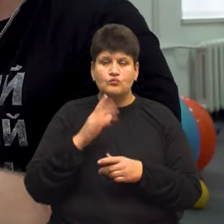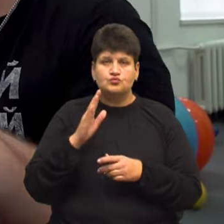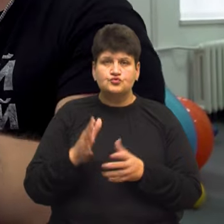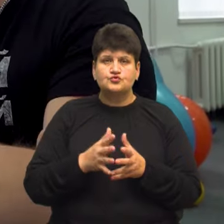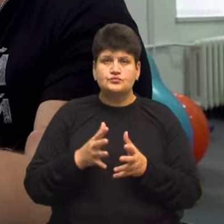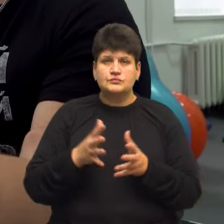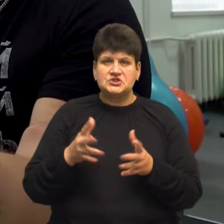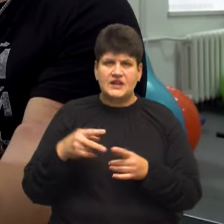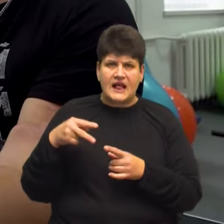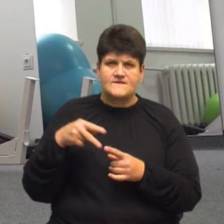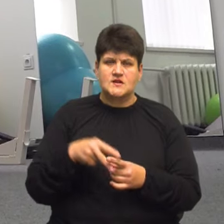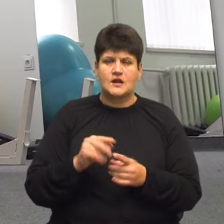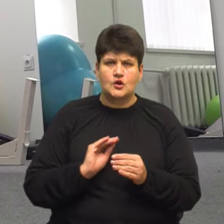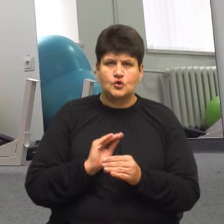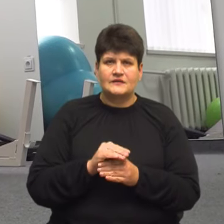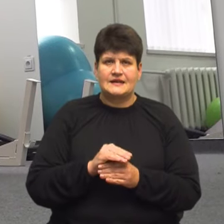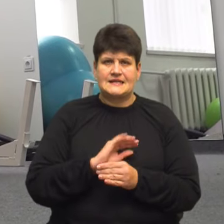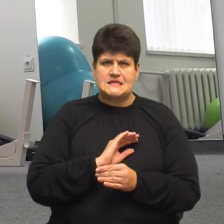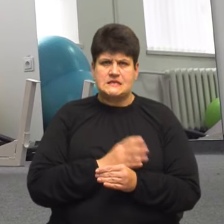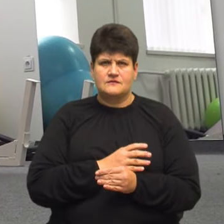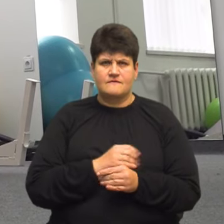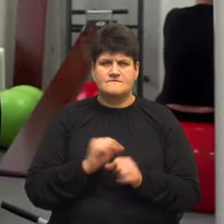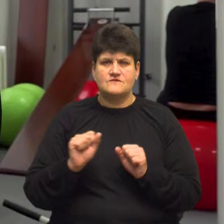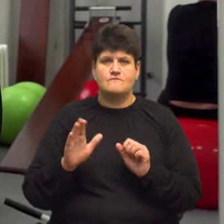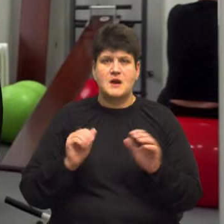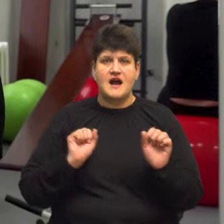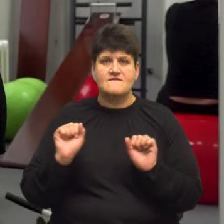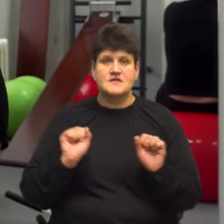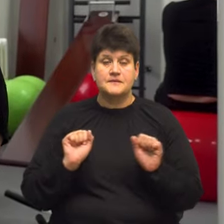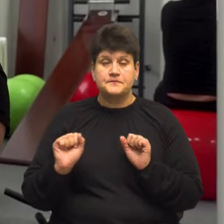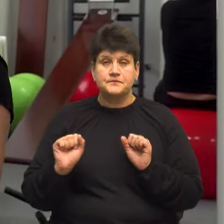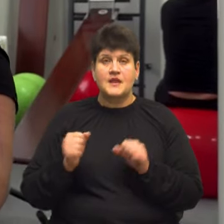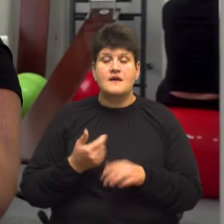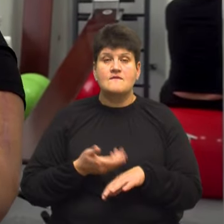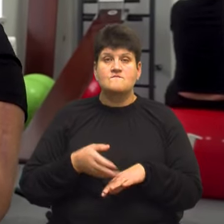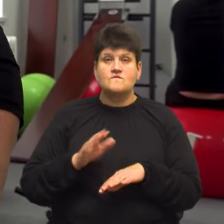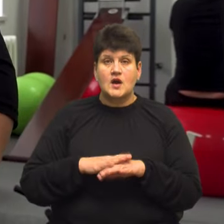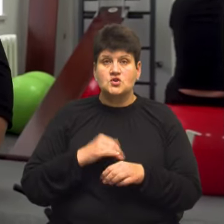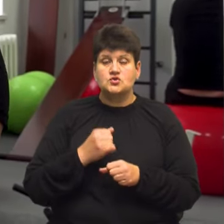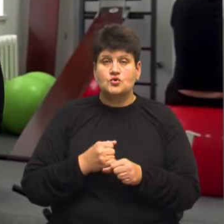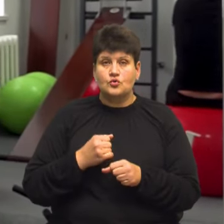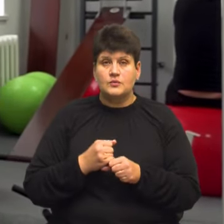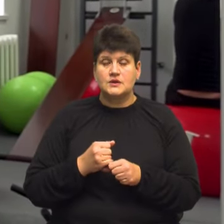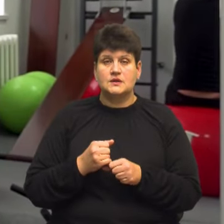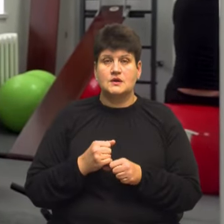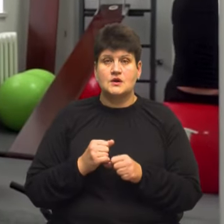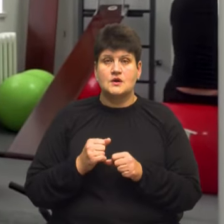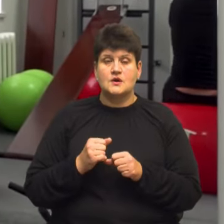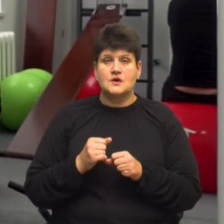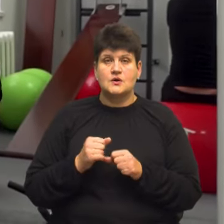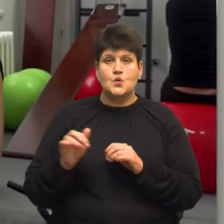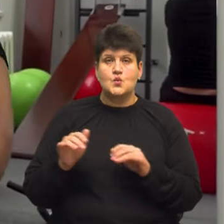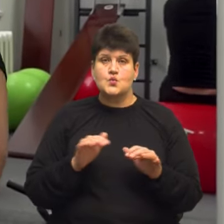збільшувати навантаження та додавати силові вправи. Важче робити рухи, які